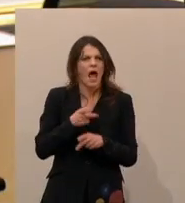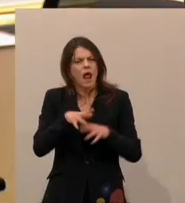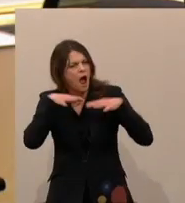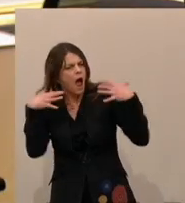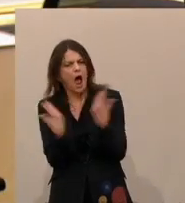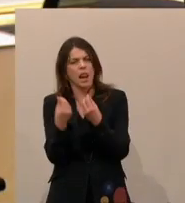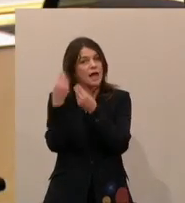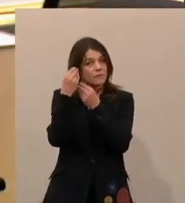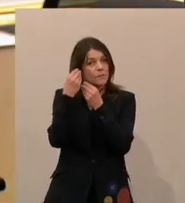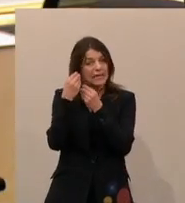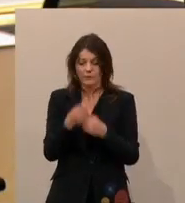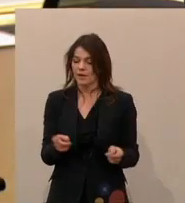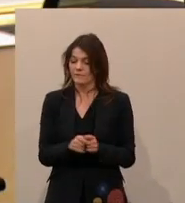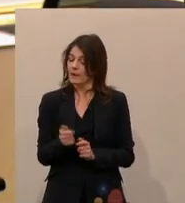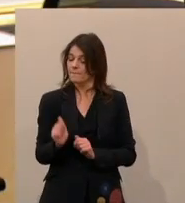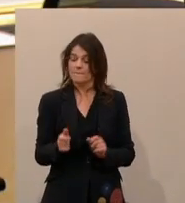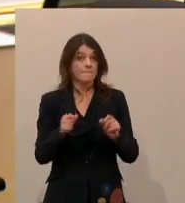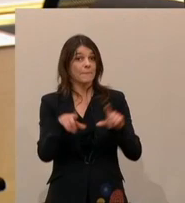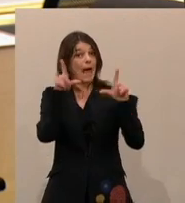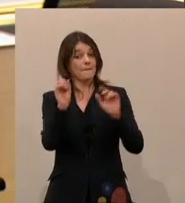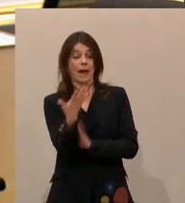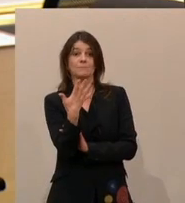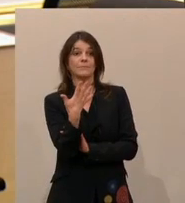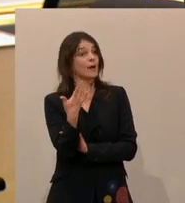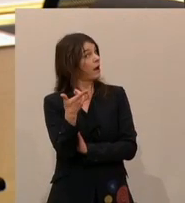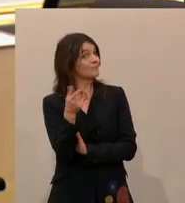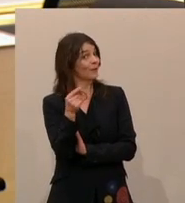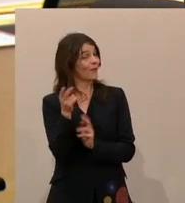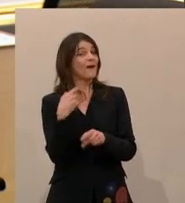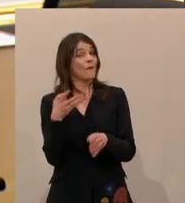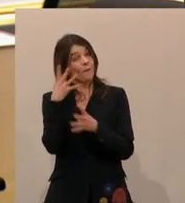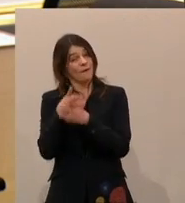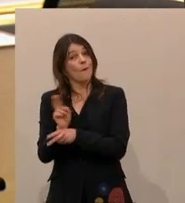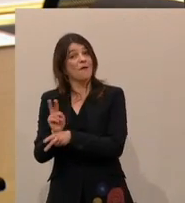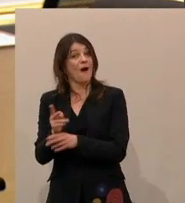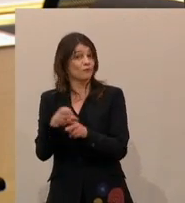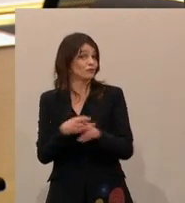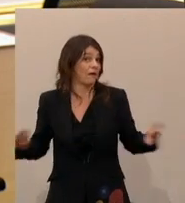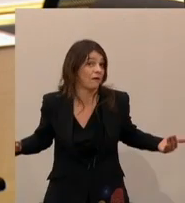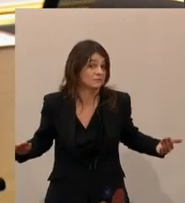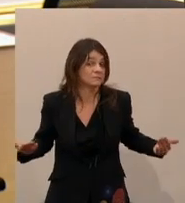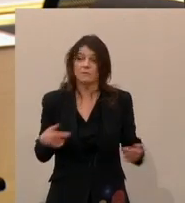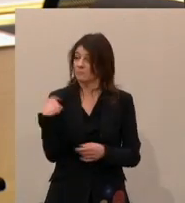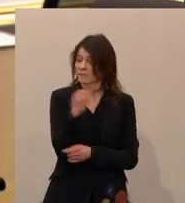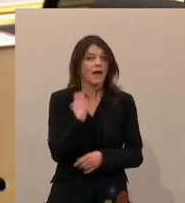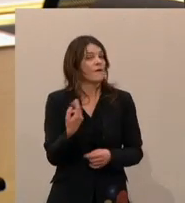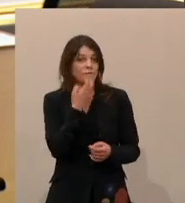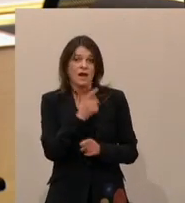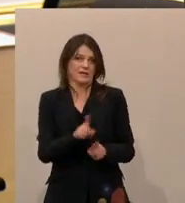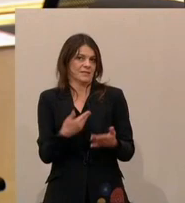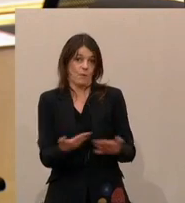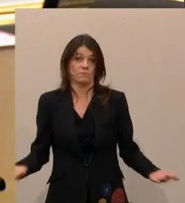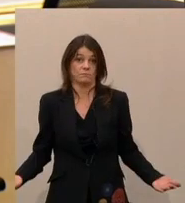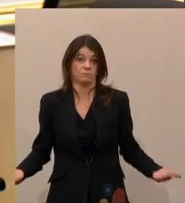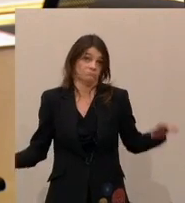diese Informationen auf Knopfdruck vielleicht hat, aber dann sind wir beim Überwachungsstaat, meine sehr geehrten Damen und Herren, den wir alle miteinander nicht